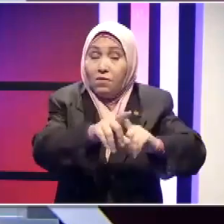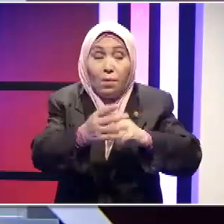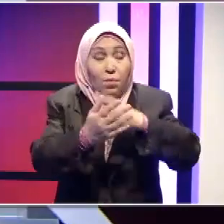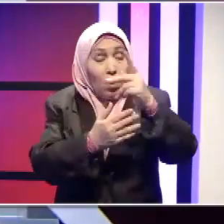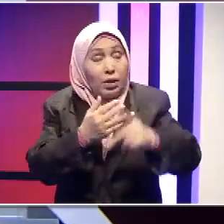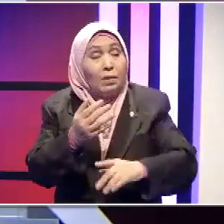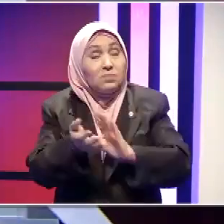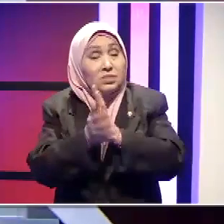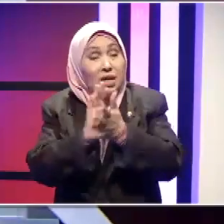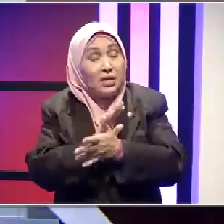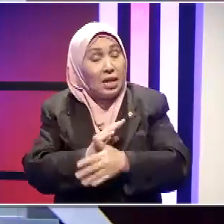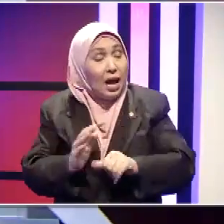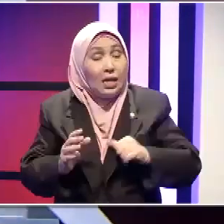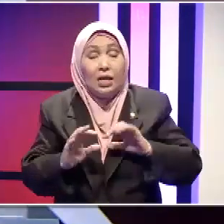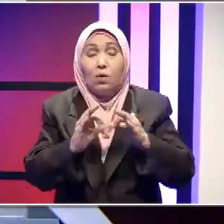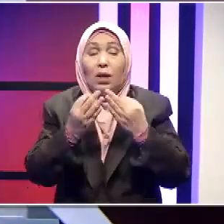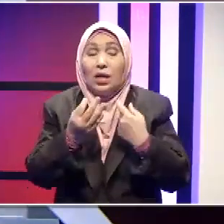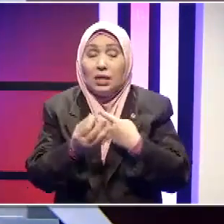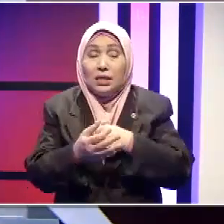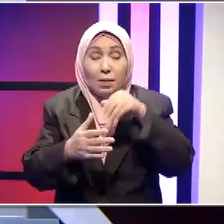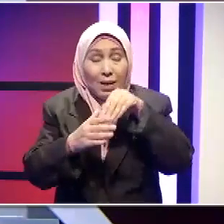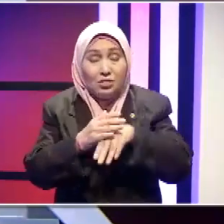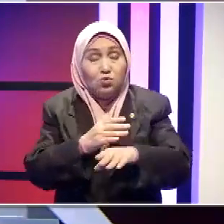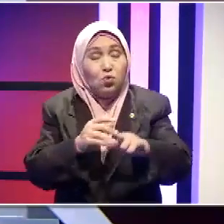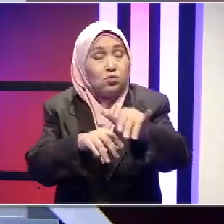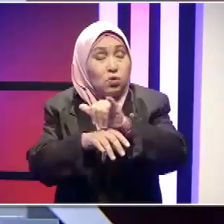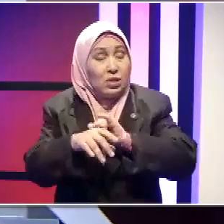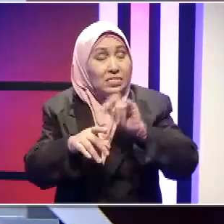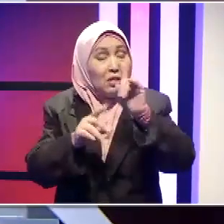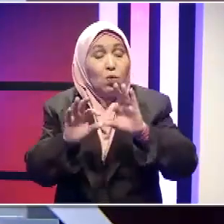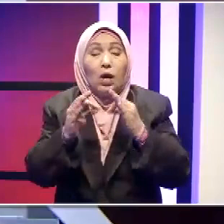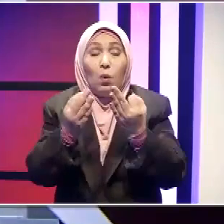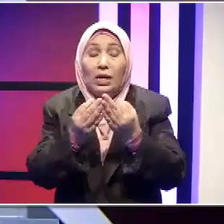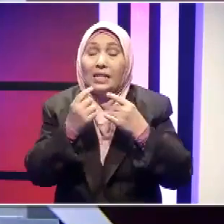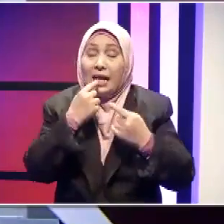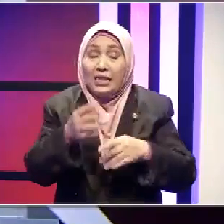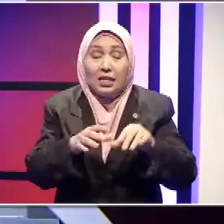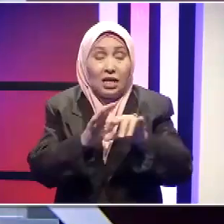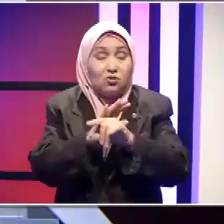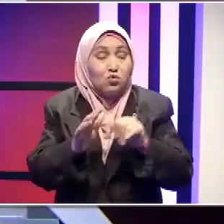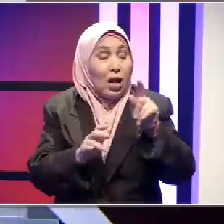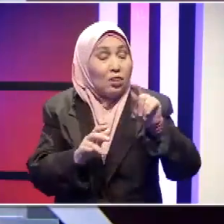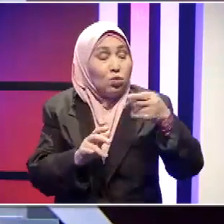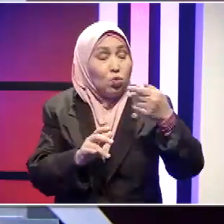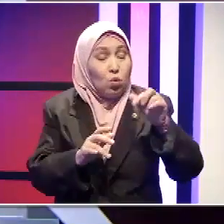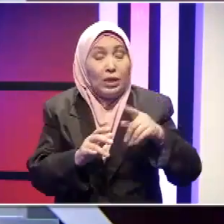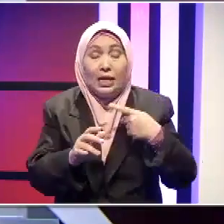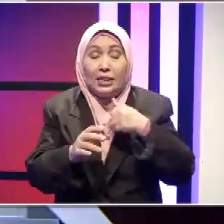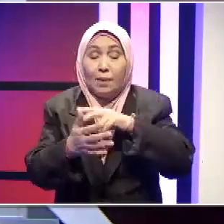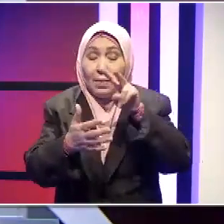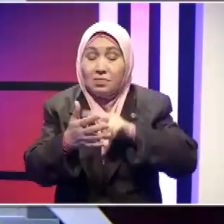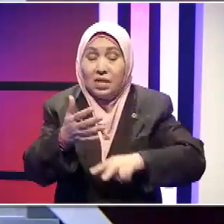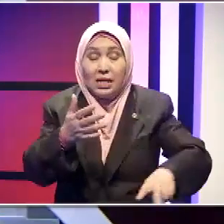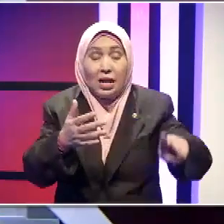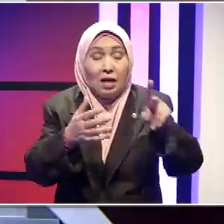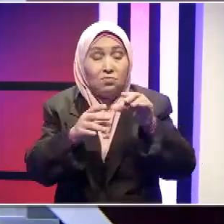agar balik Wow kita masuk surga sekeluarga sebagaimana dinyatakan dalam surah at-tur kita temui dalam halaman seterusnya